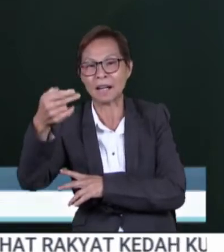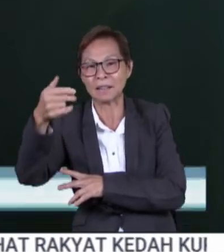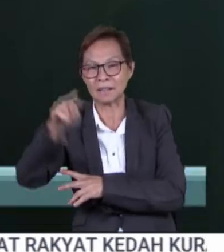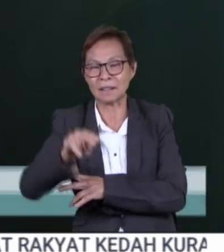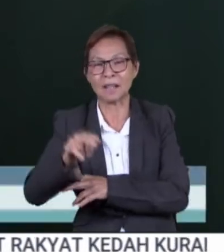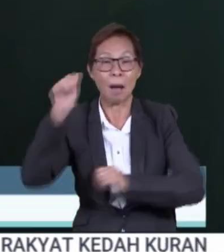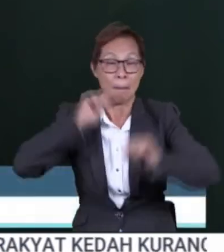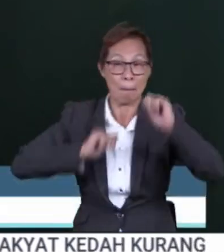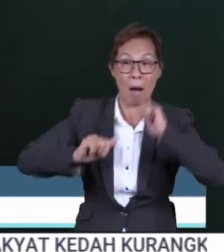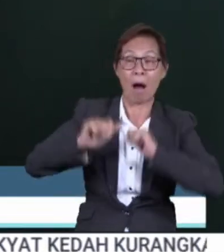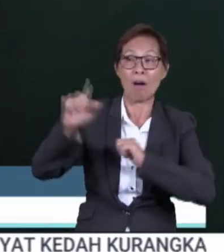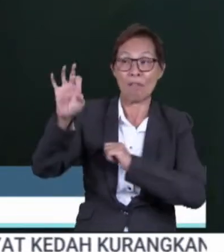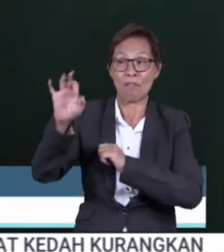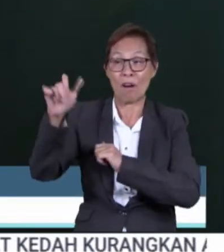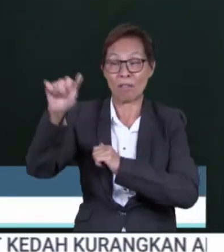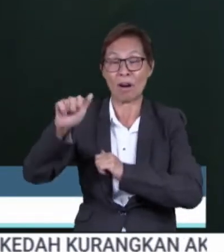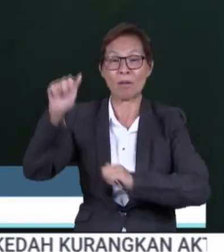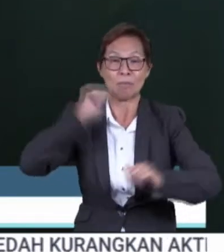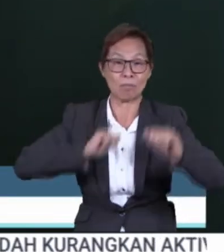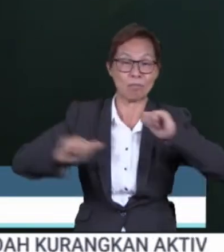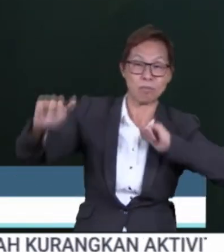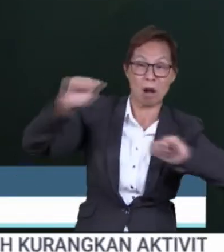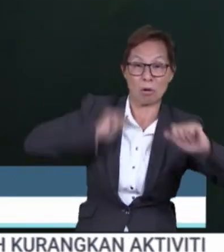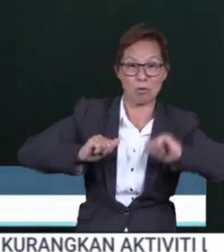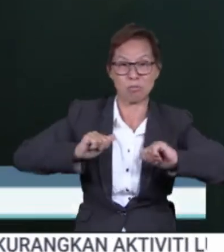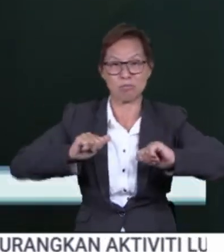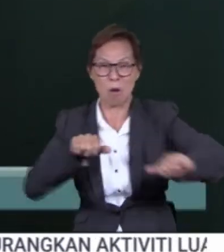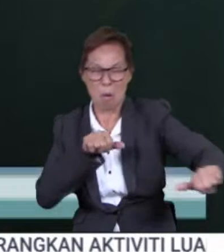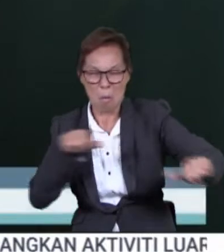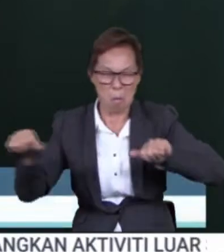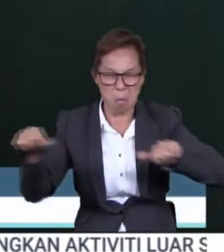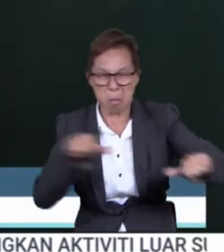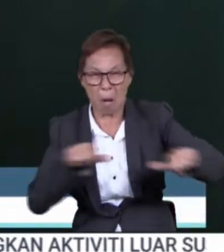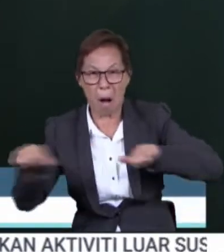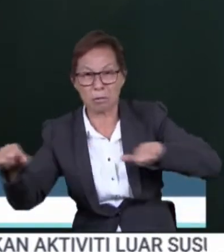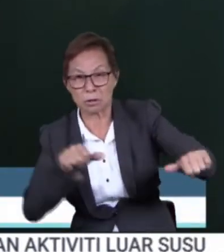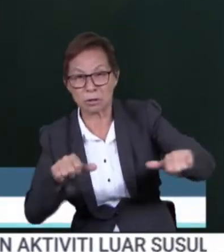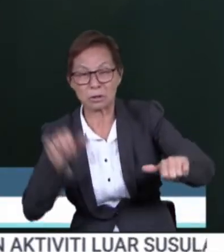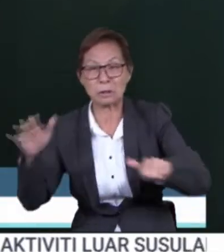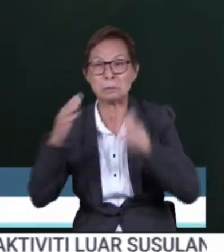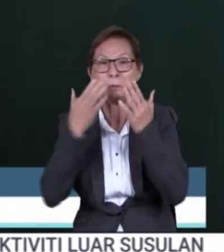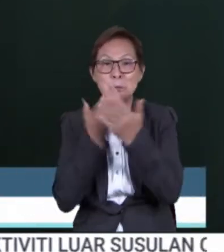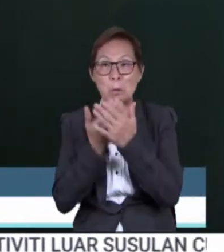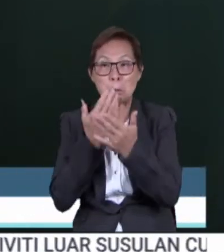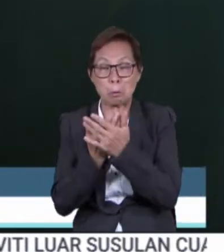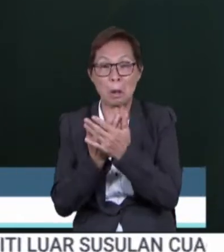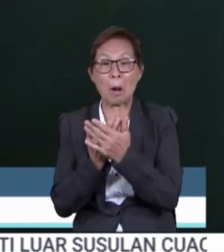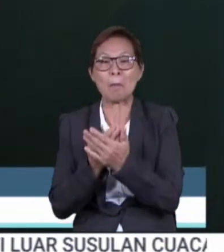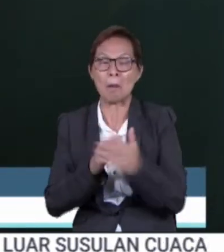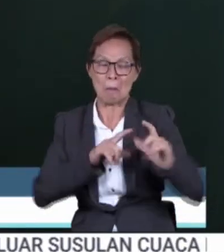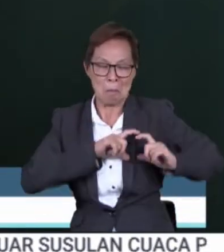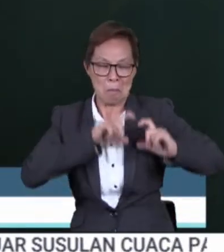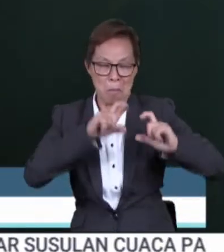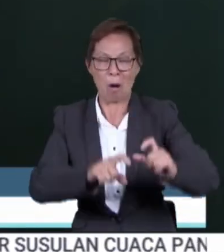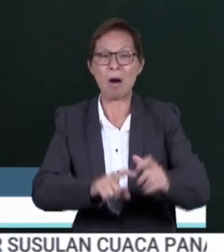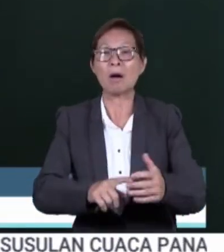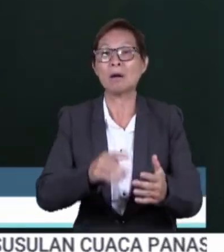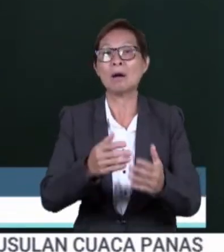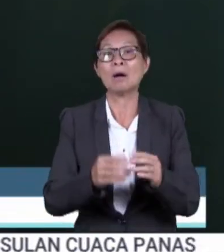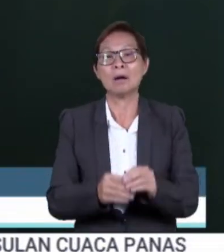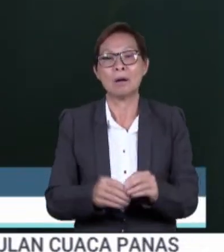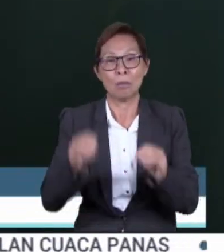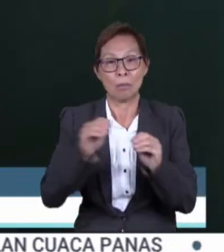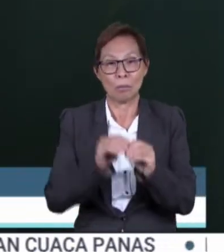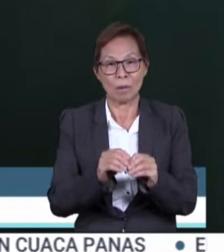yang saya harus puji kredibiliti beliau bila memberi komitmen. Lebih-lebih lagi babak-babak yang